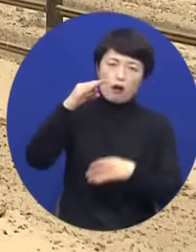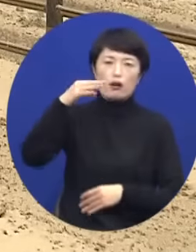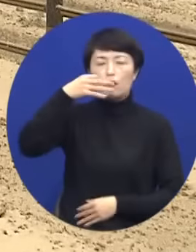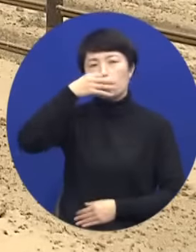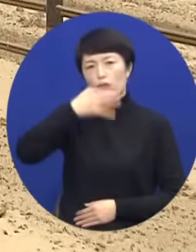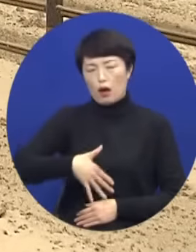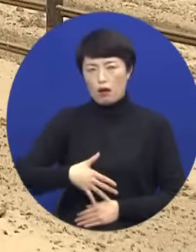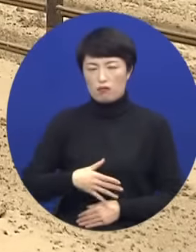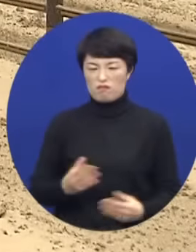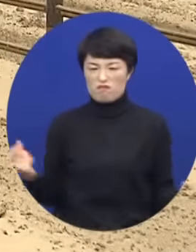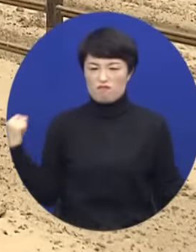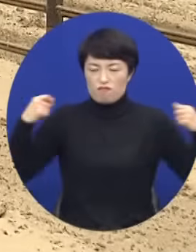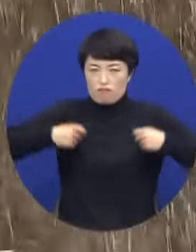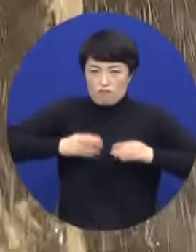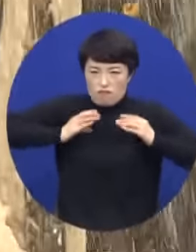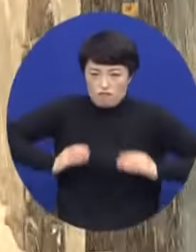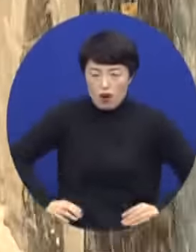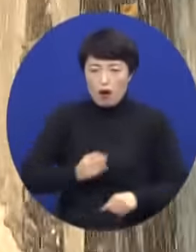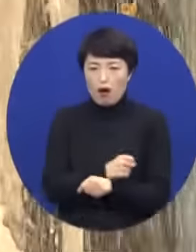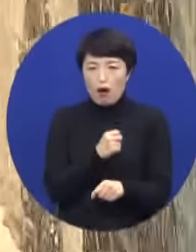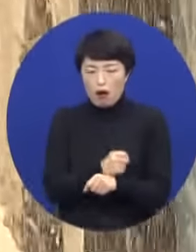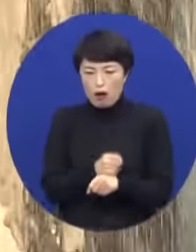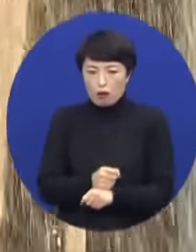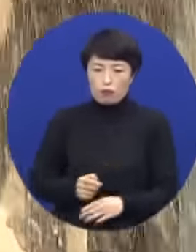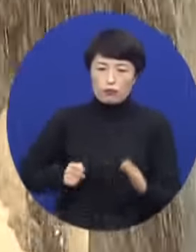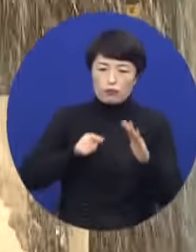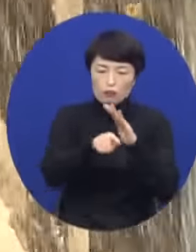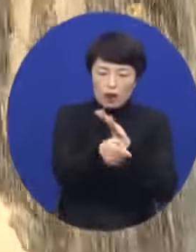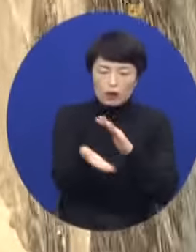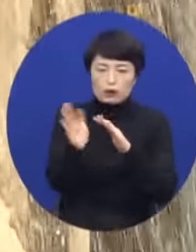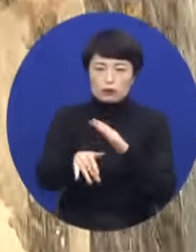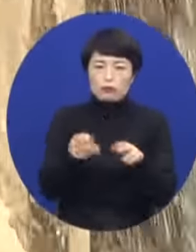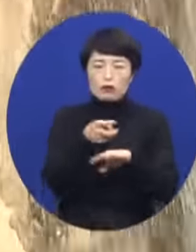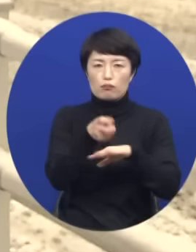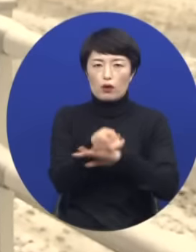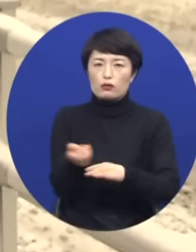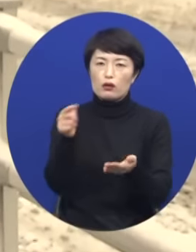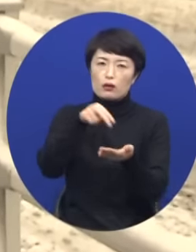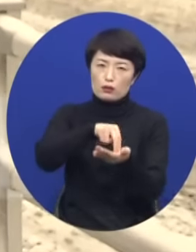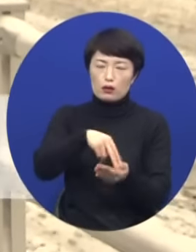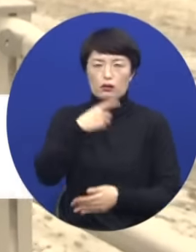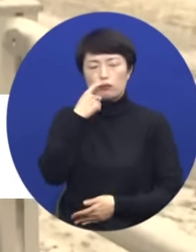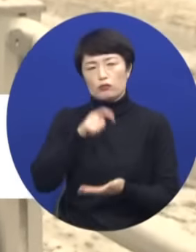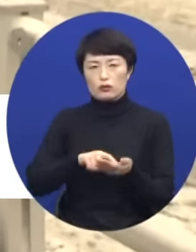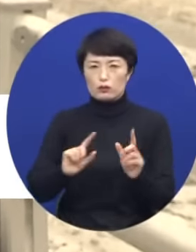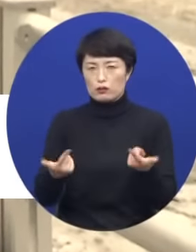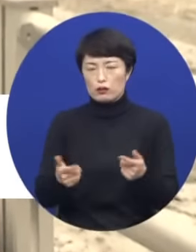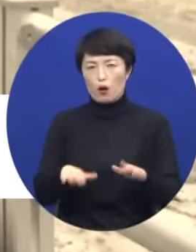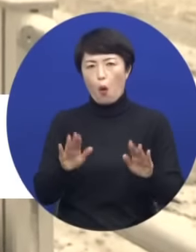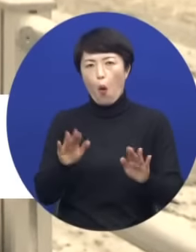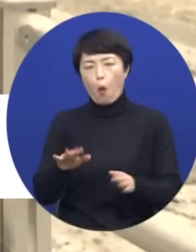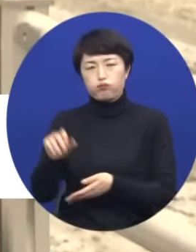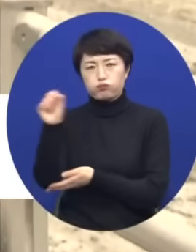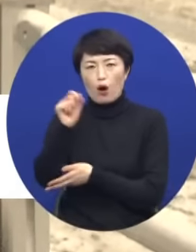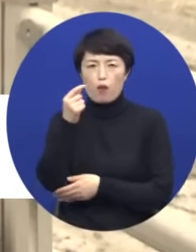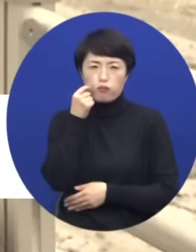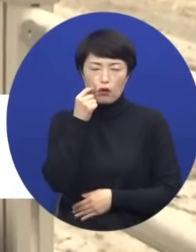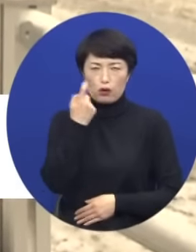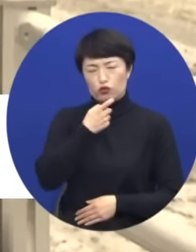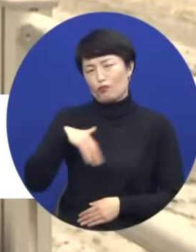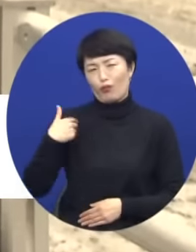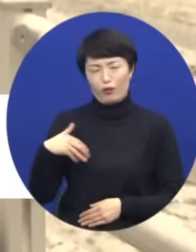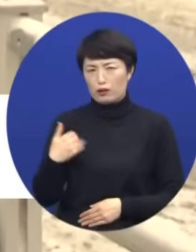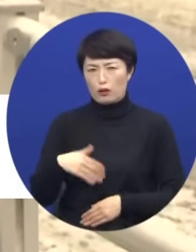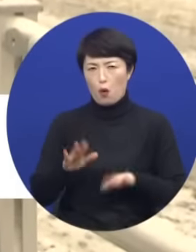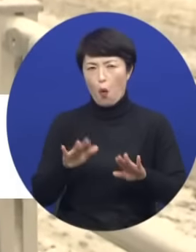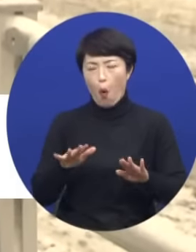중무장을 하고 나섰지만 버스도 타기가 쉽지가 않았습니다. 오늘도 차를 못 가지고 나올 줄 몰랐는데 오늘도 차를